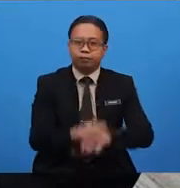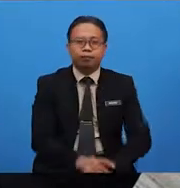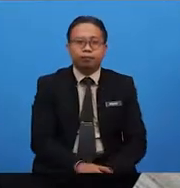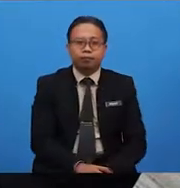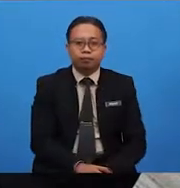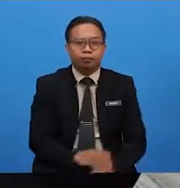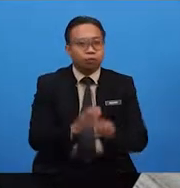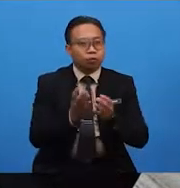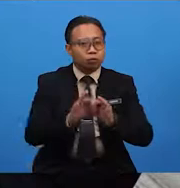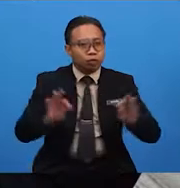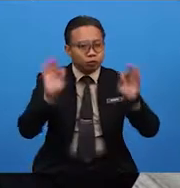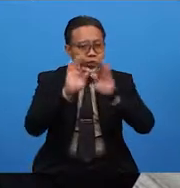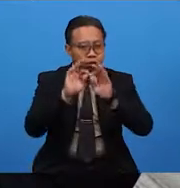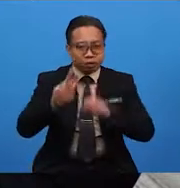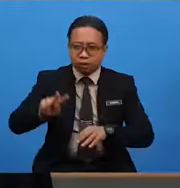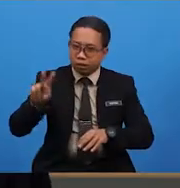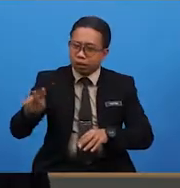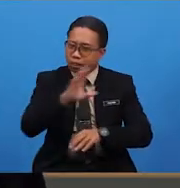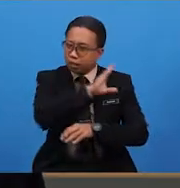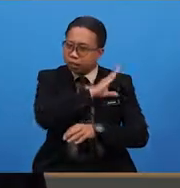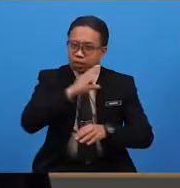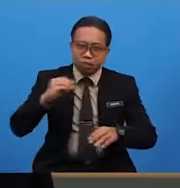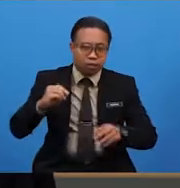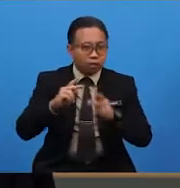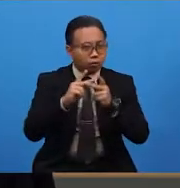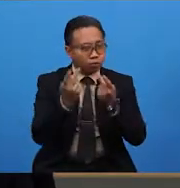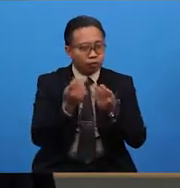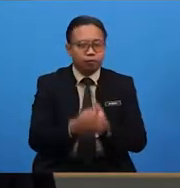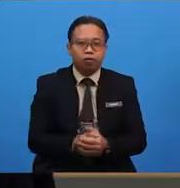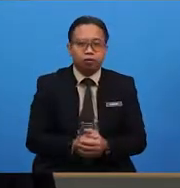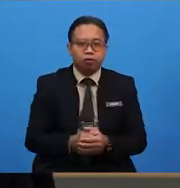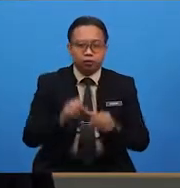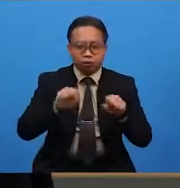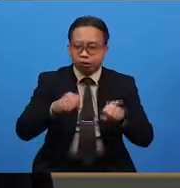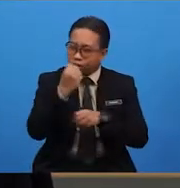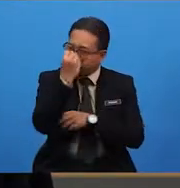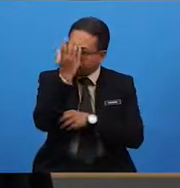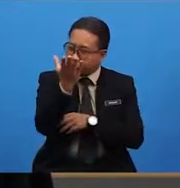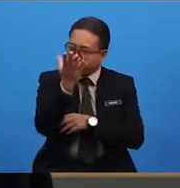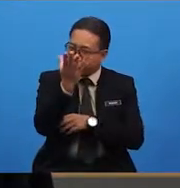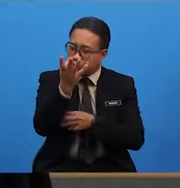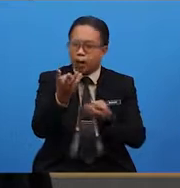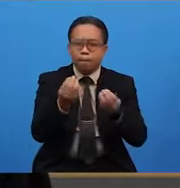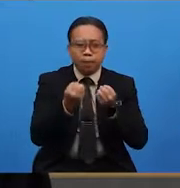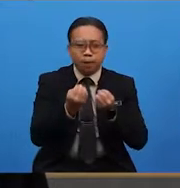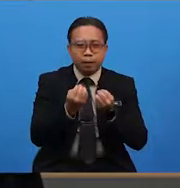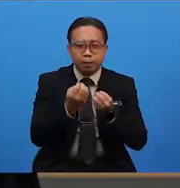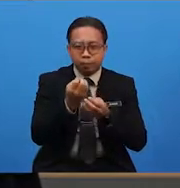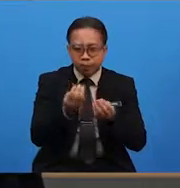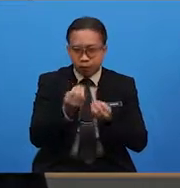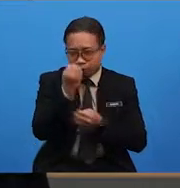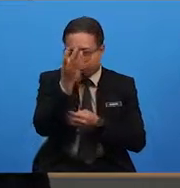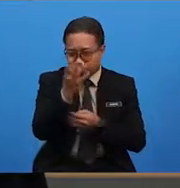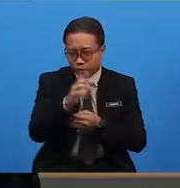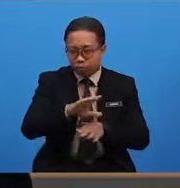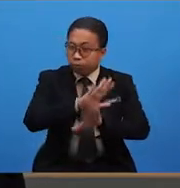Qwerty kanak-kanak dan komik ilustrasi mampu mengolah informasi yang ingin disampaikan agar lebih